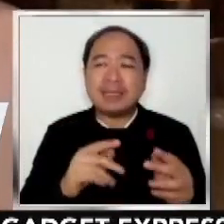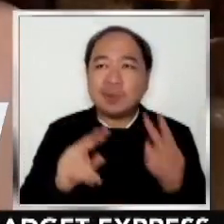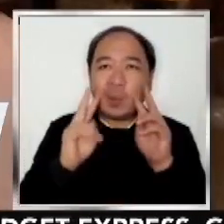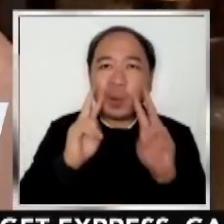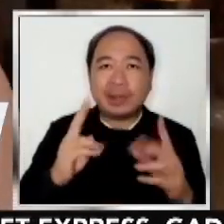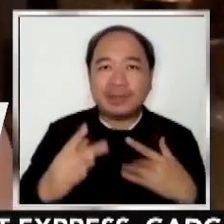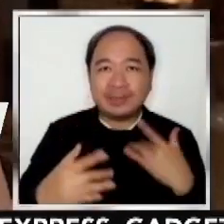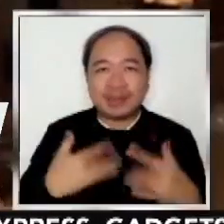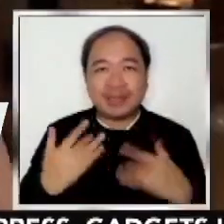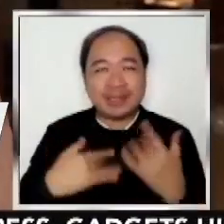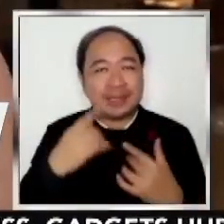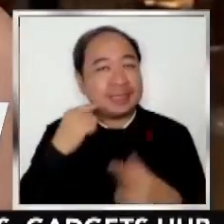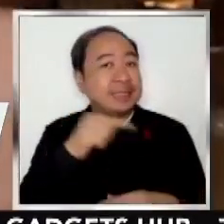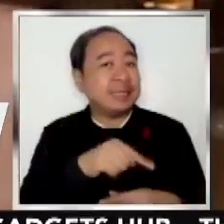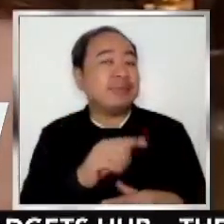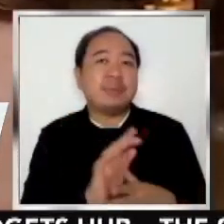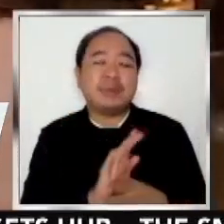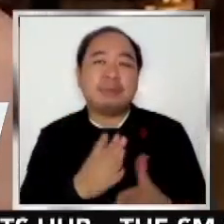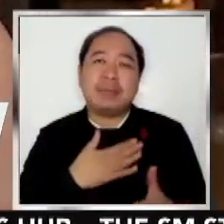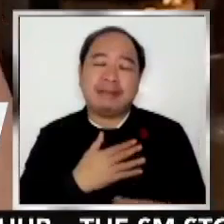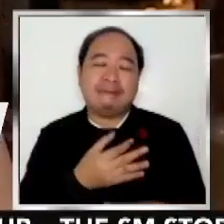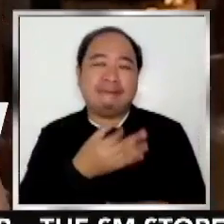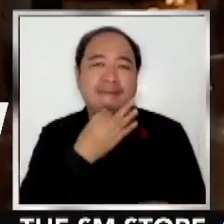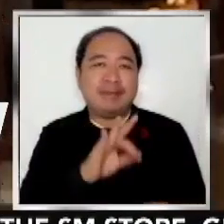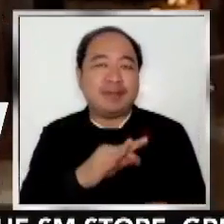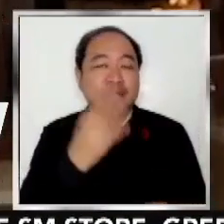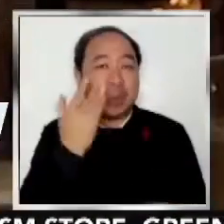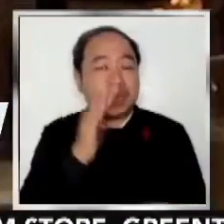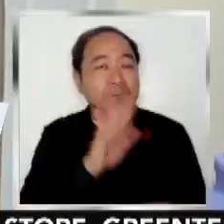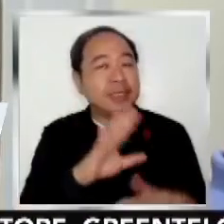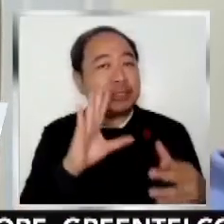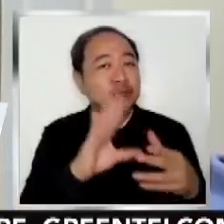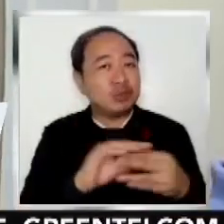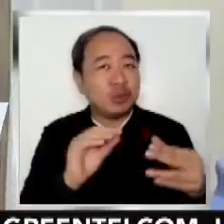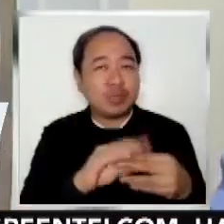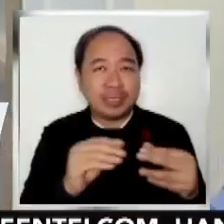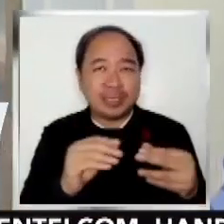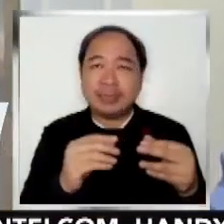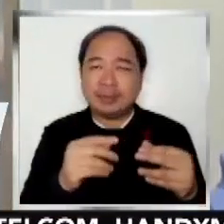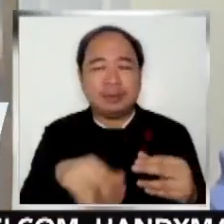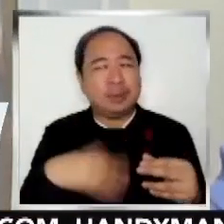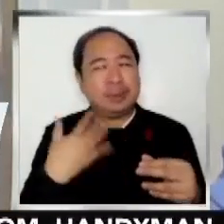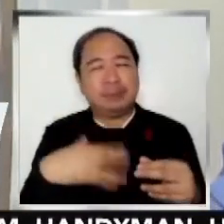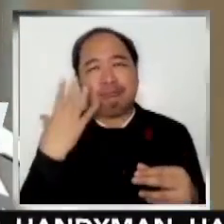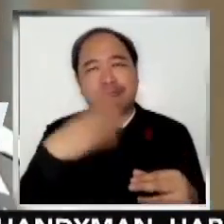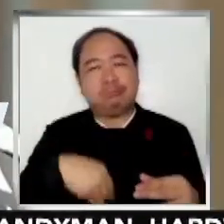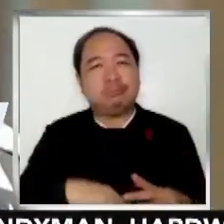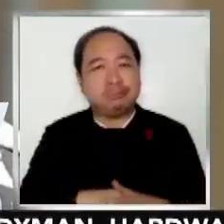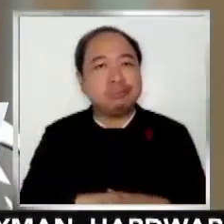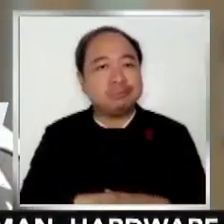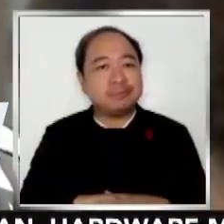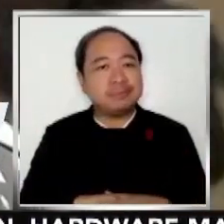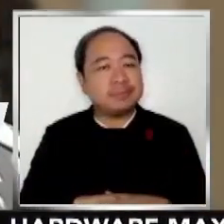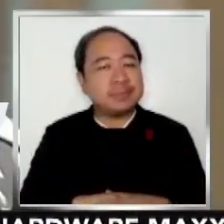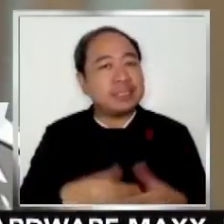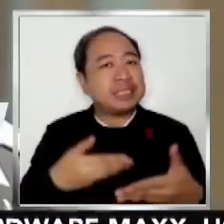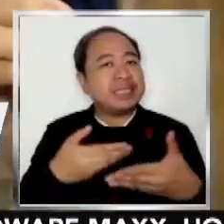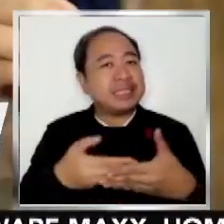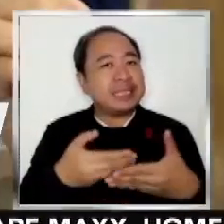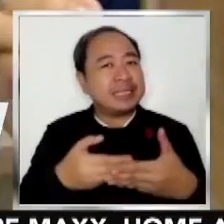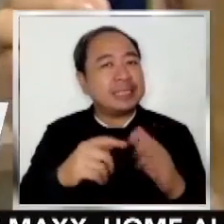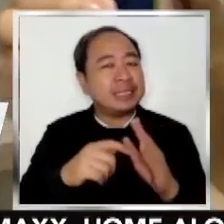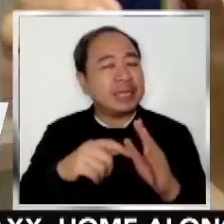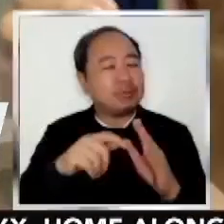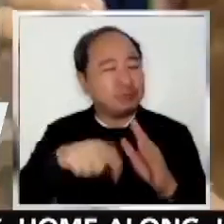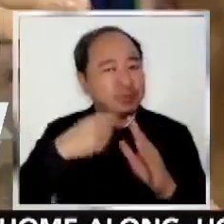magiging paborito kong pelikula. Kasi yung storyline talaga sobrang ganda. May ilang araw pa ang shooting ng pelikula kung